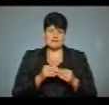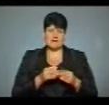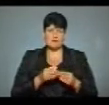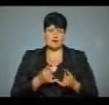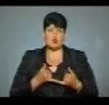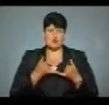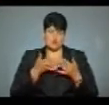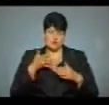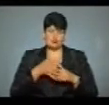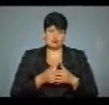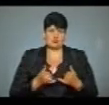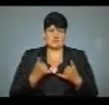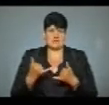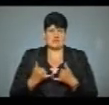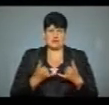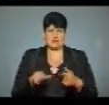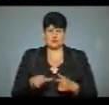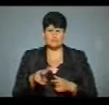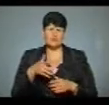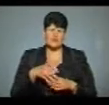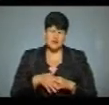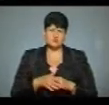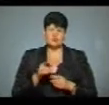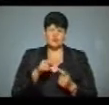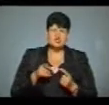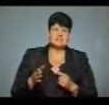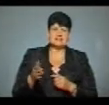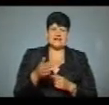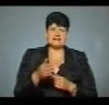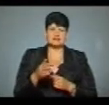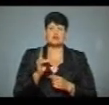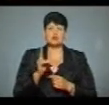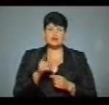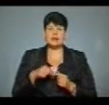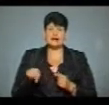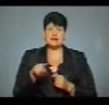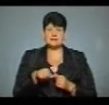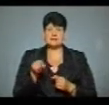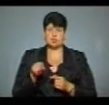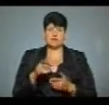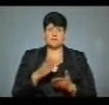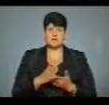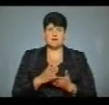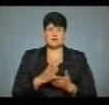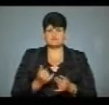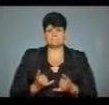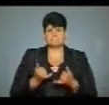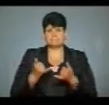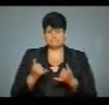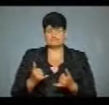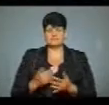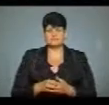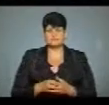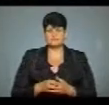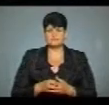дорозі. Понятно, що виїжджаєш на кільце, хто на кільці, той має перевагу руху.